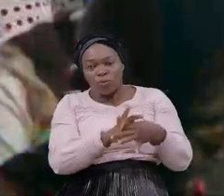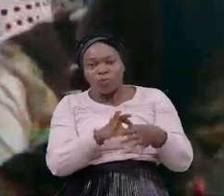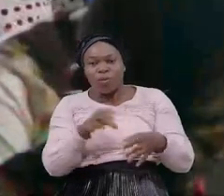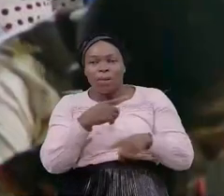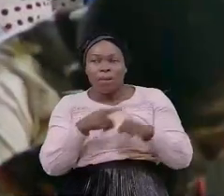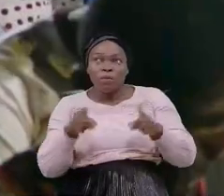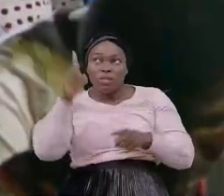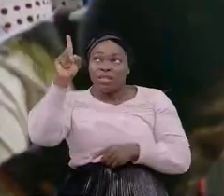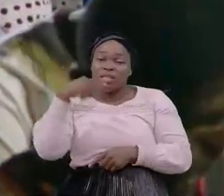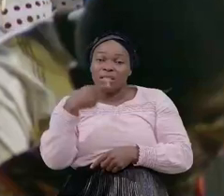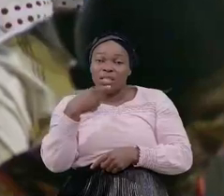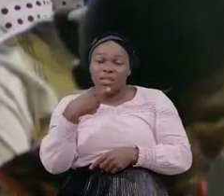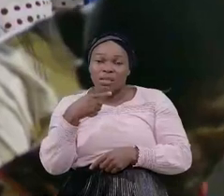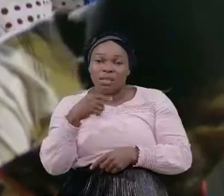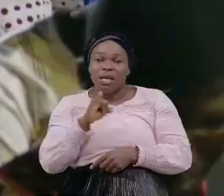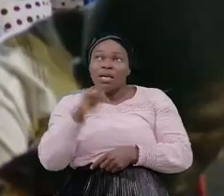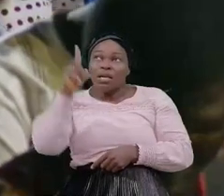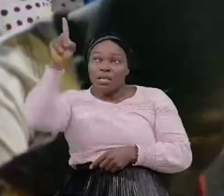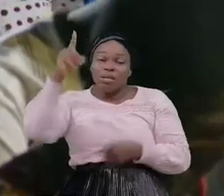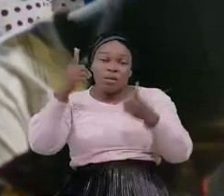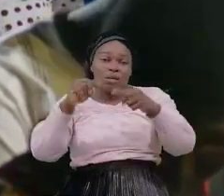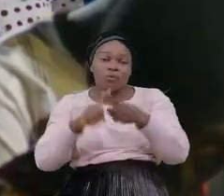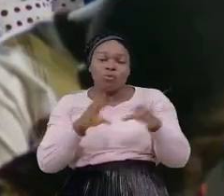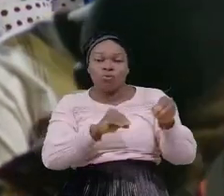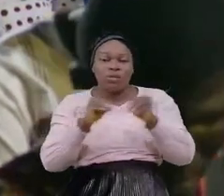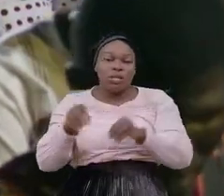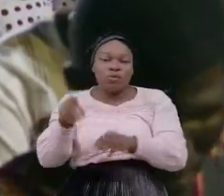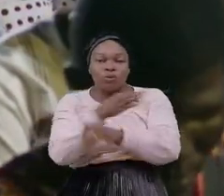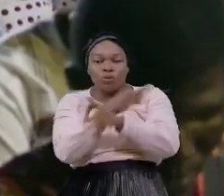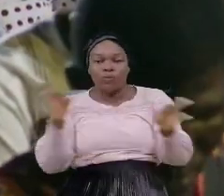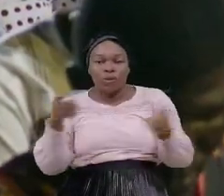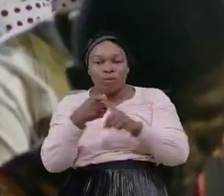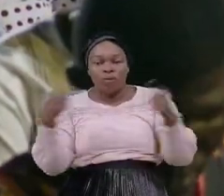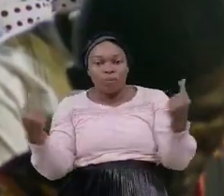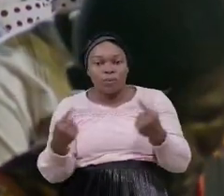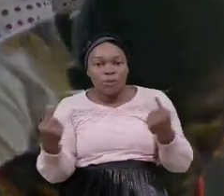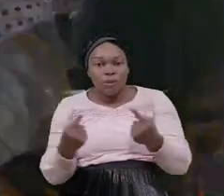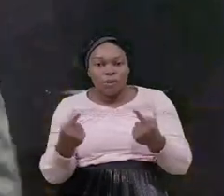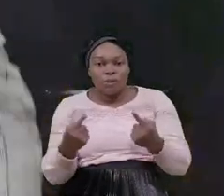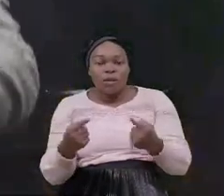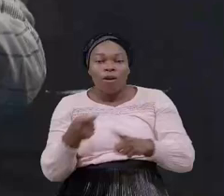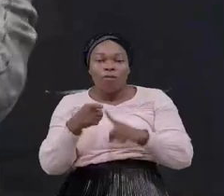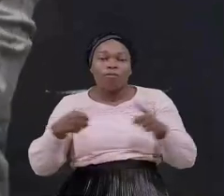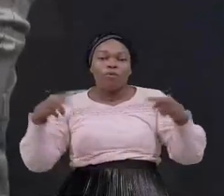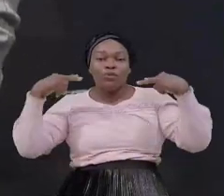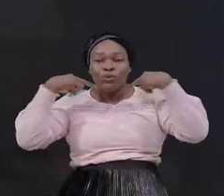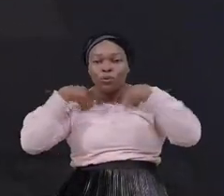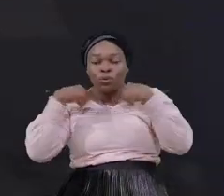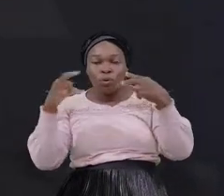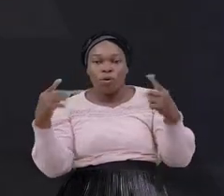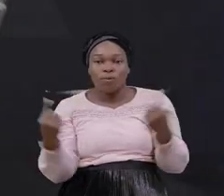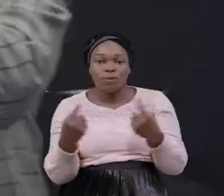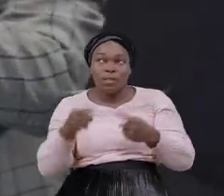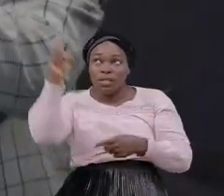affranchir. Alors, il vient vous affranchir de vos péchés, il vient vous affranchir de votre jour, de vos maladies.